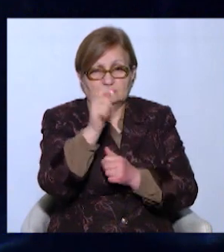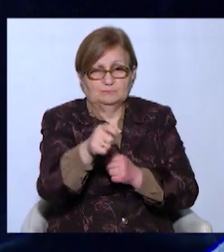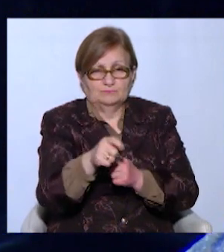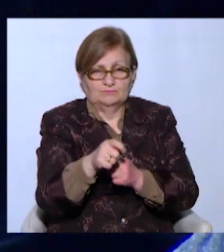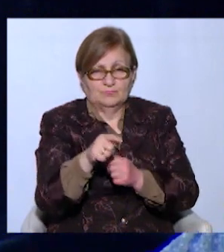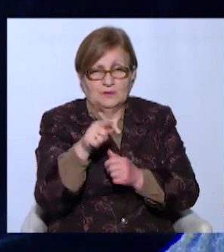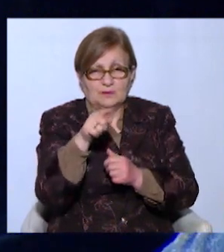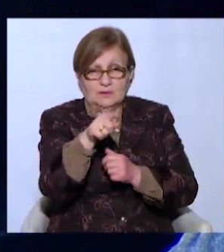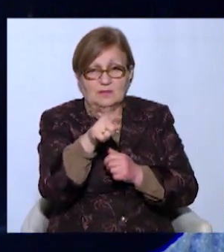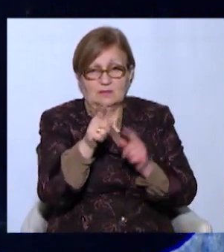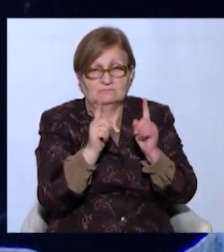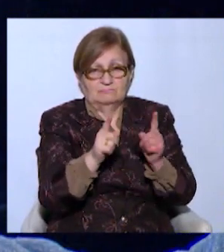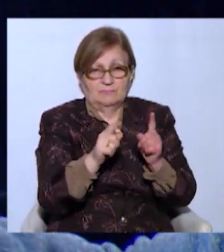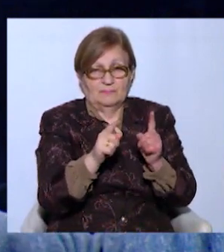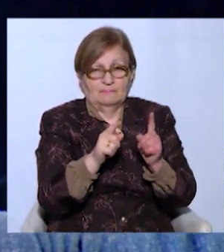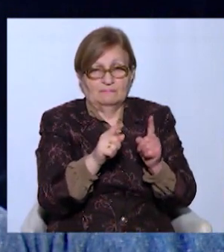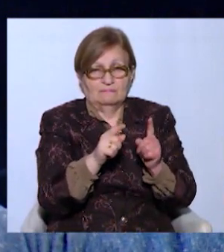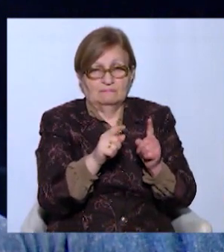ეს მონაკვეთი აღვნიშნოთ X-ით.